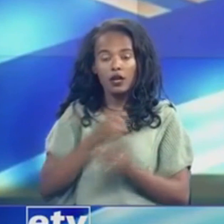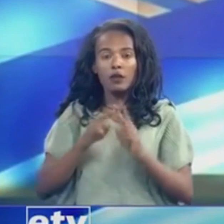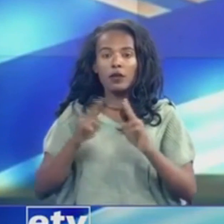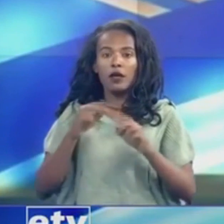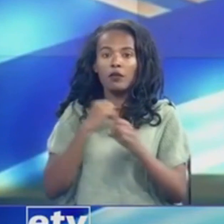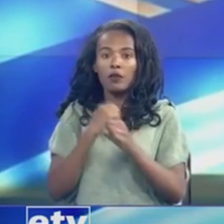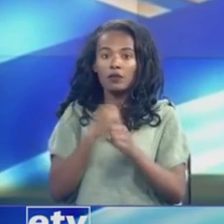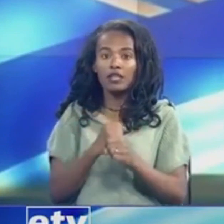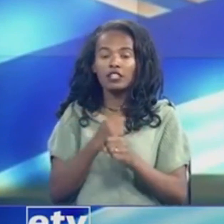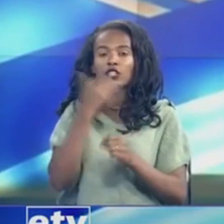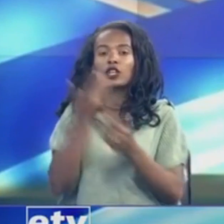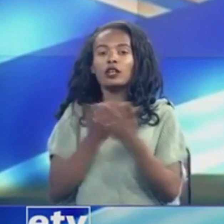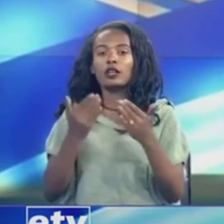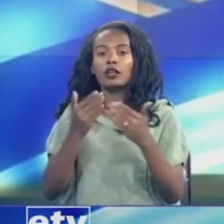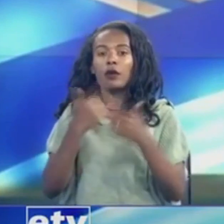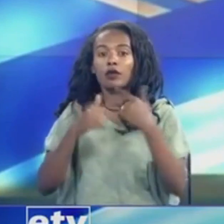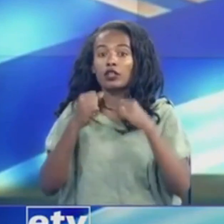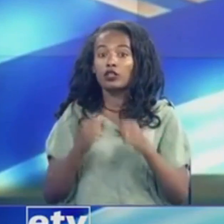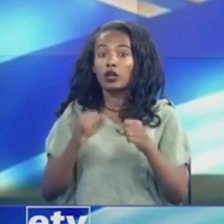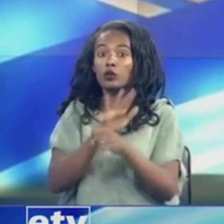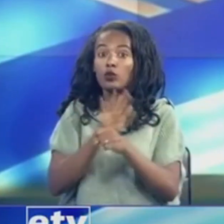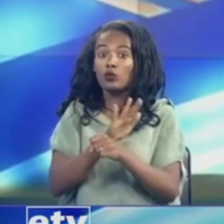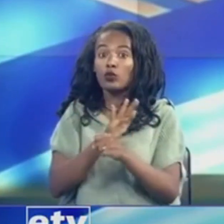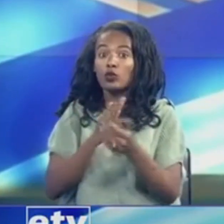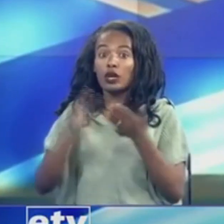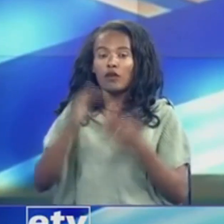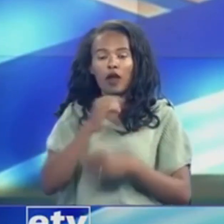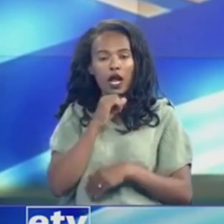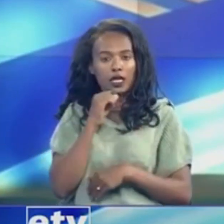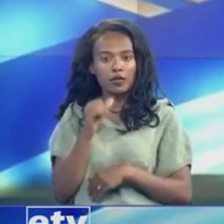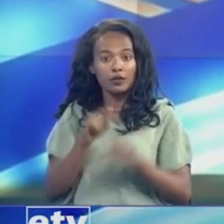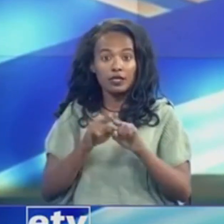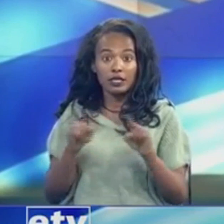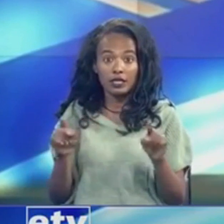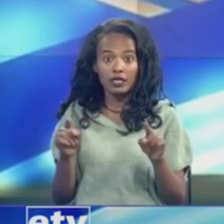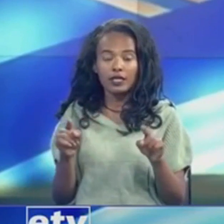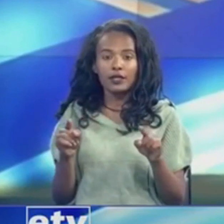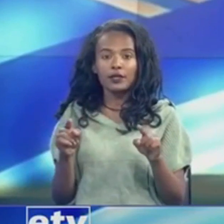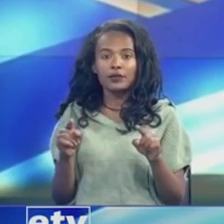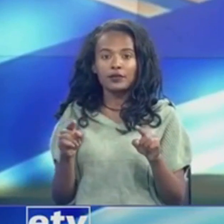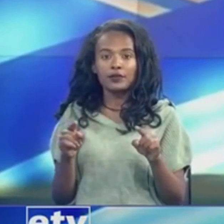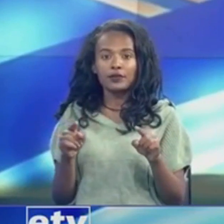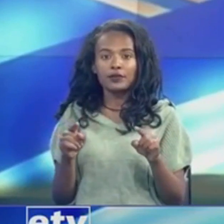በመስራት የተሻለ ነገር ማምጣት ያስችላል። ሙሉ ለሙሉ ይቀርፋል አይደለም ግን